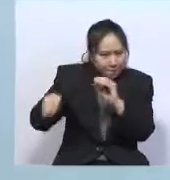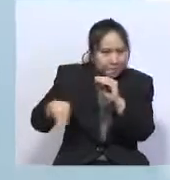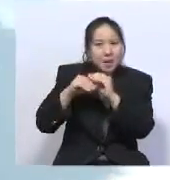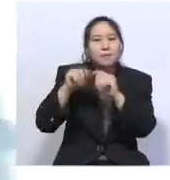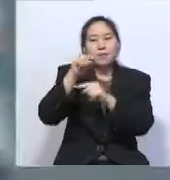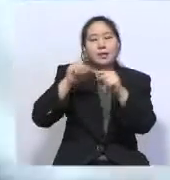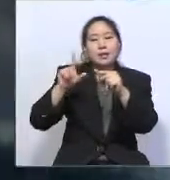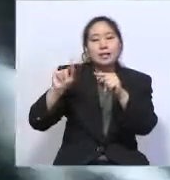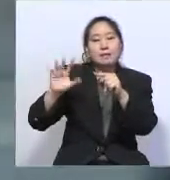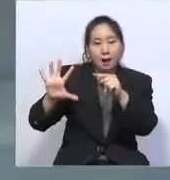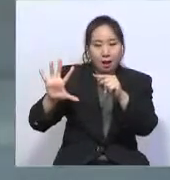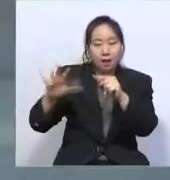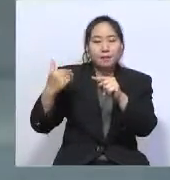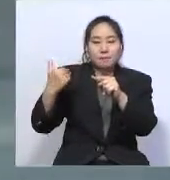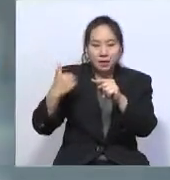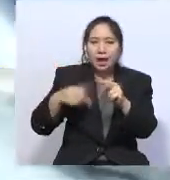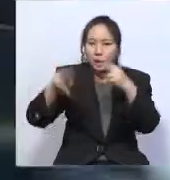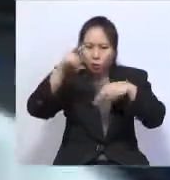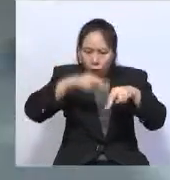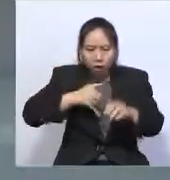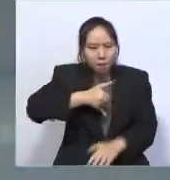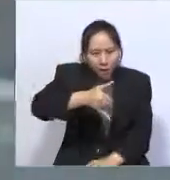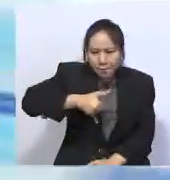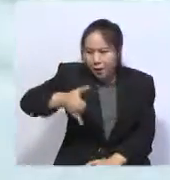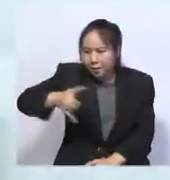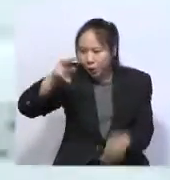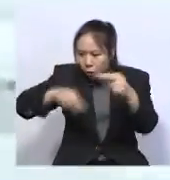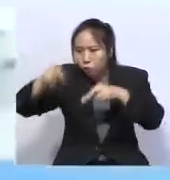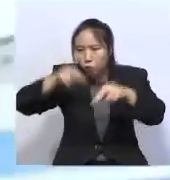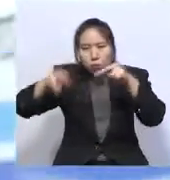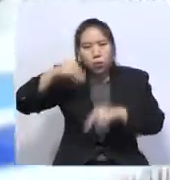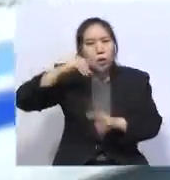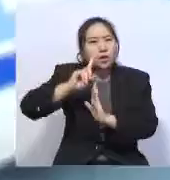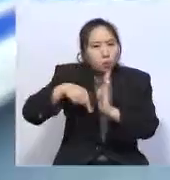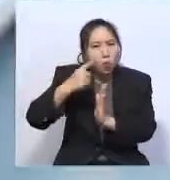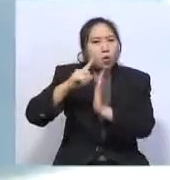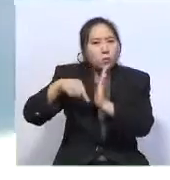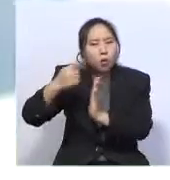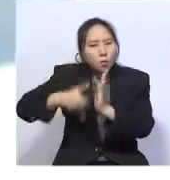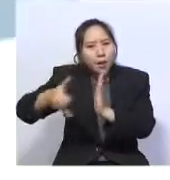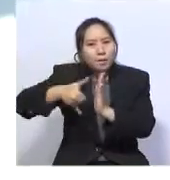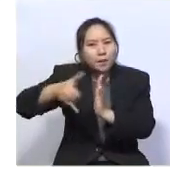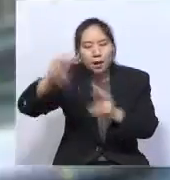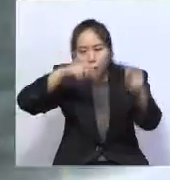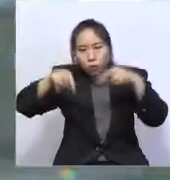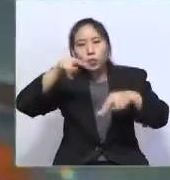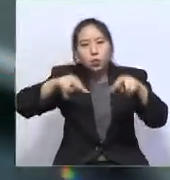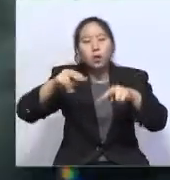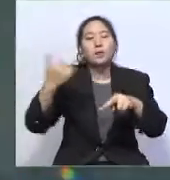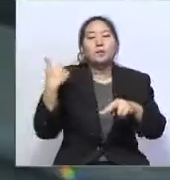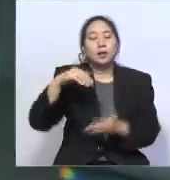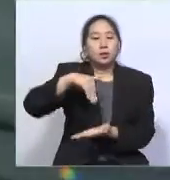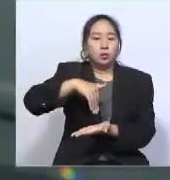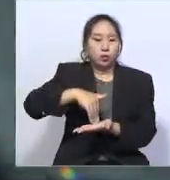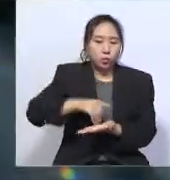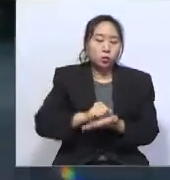125รวมถึงเพิ่มความถี่ในการตรวจตระเวนพื้นที่รักษาความปลอดภัยทุก1ชั่วโมงนอกจากนี้ค่ะก็มีการตั้งศูนย์อำนวย